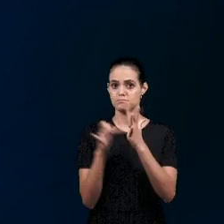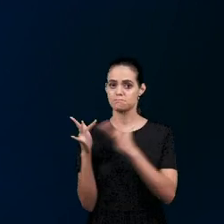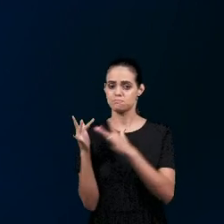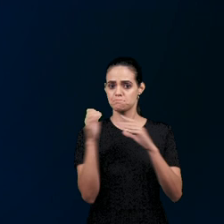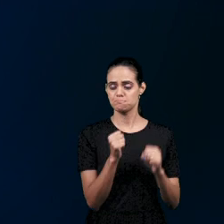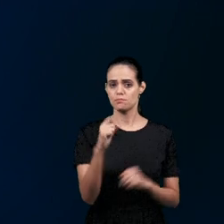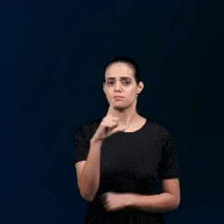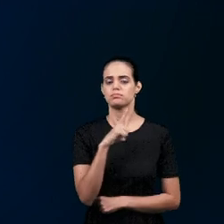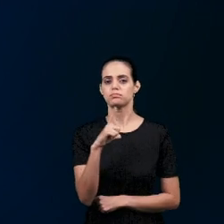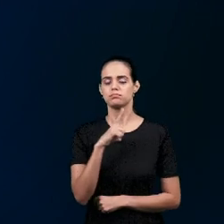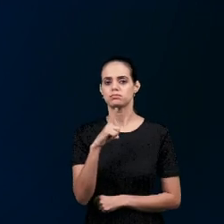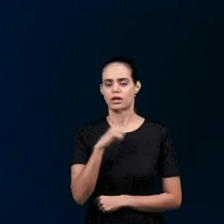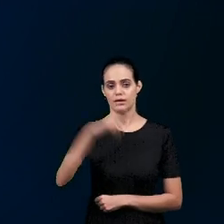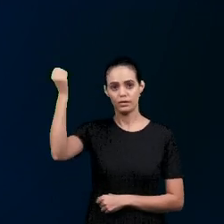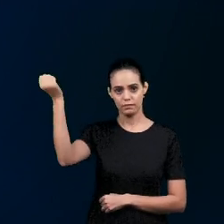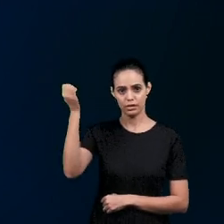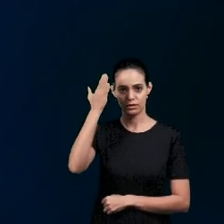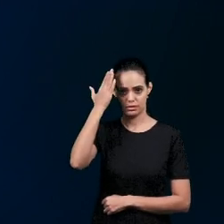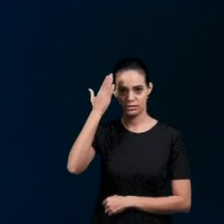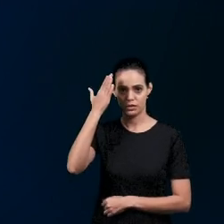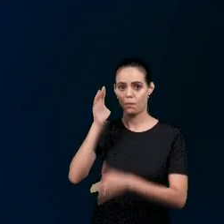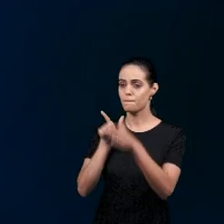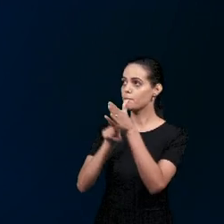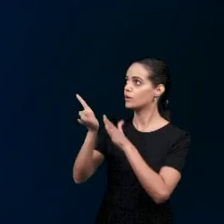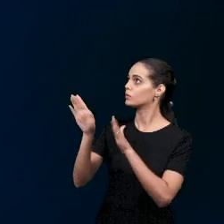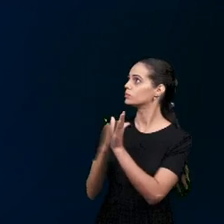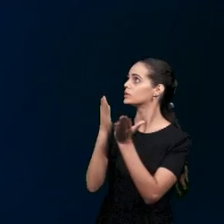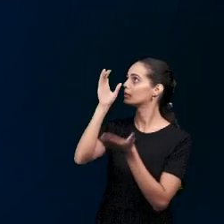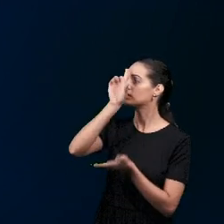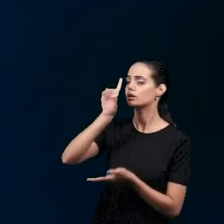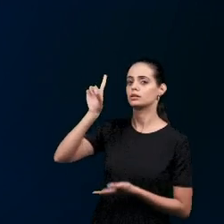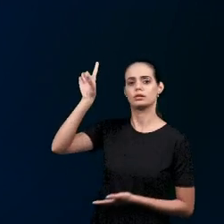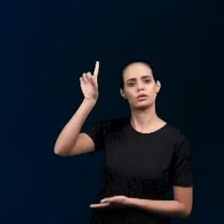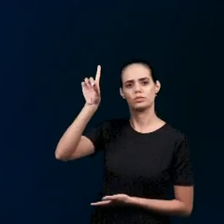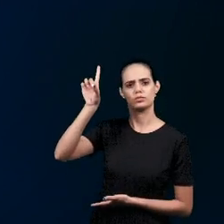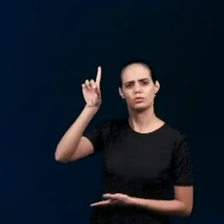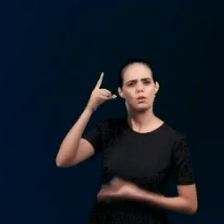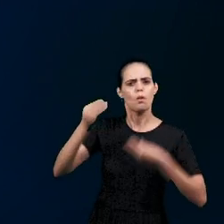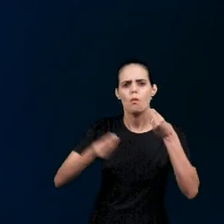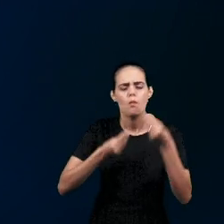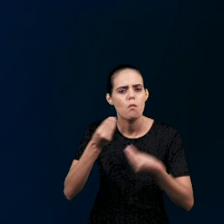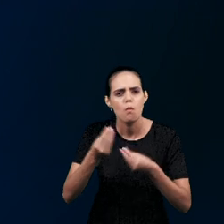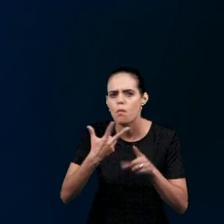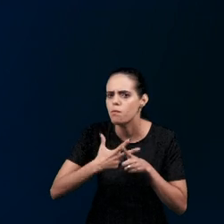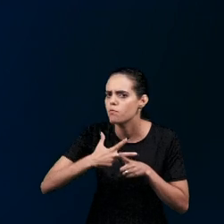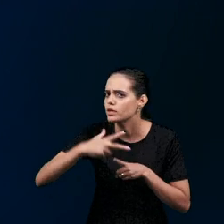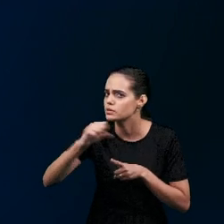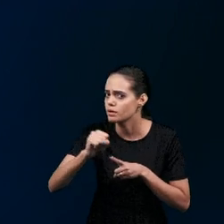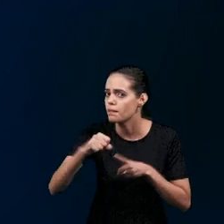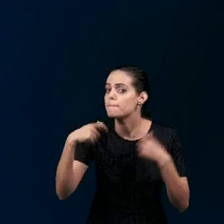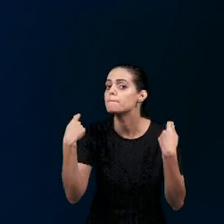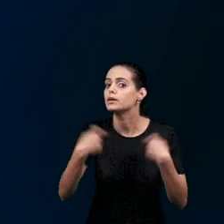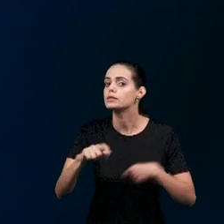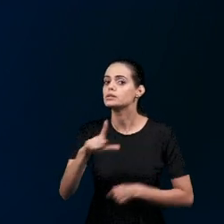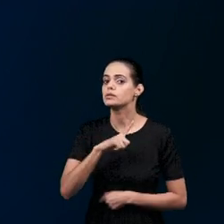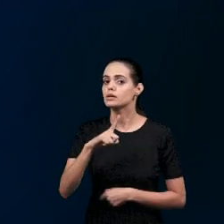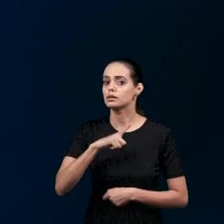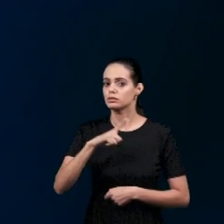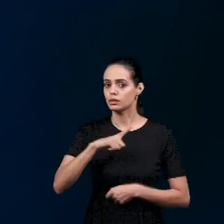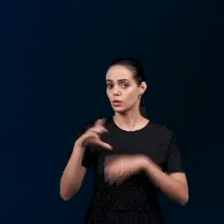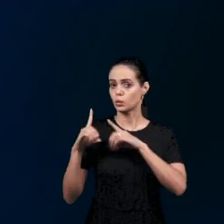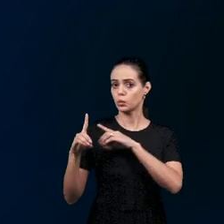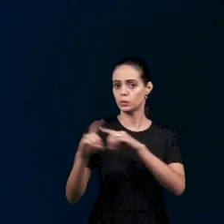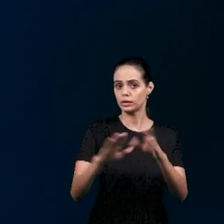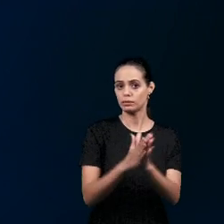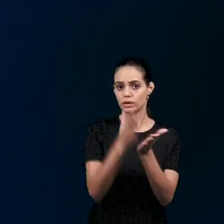parole. C'est notre victoire. Personne ne nous vainc sans la doctrine, sans la parole révélée. Le troisième a été Sama, c'est la figure de Jésus,